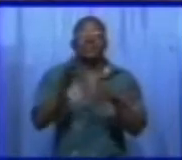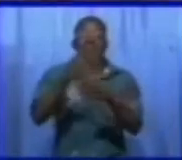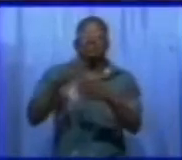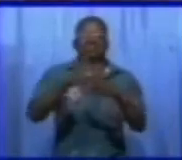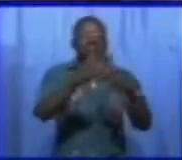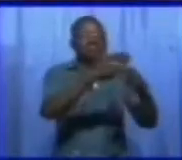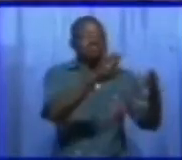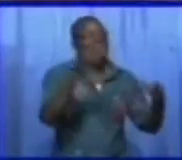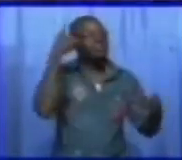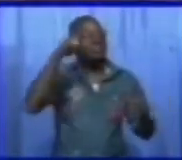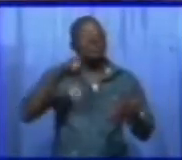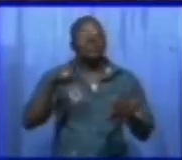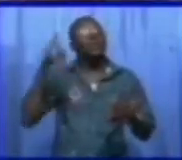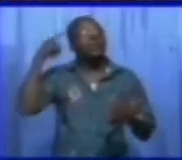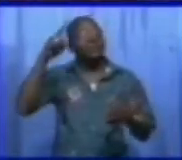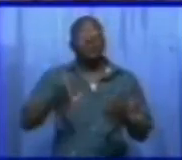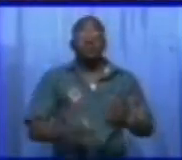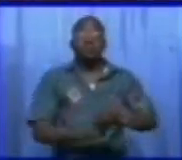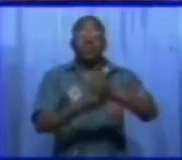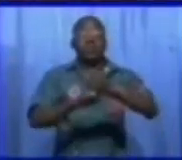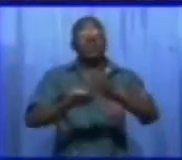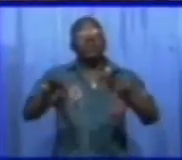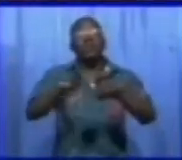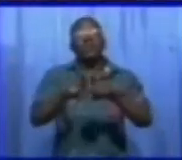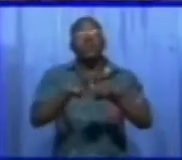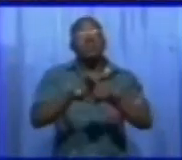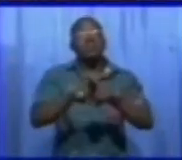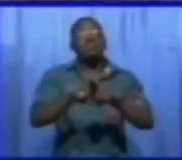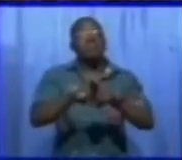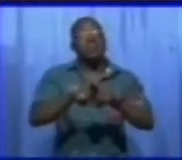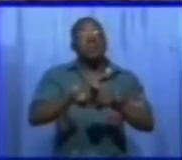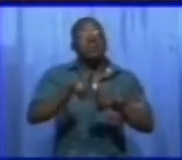des espèces dites intégralement protégées, comme les vautours,